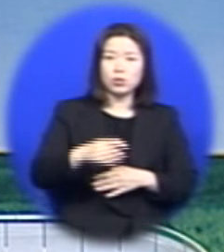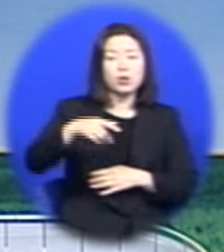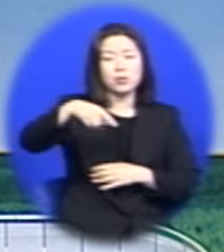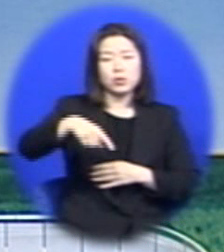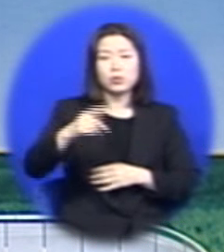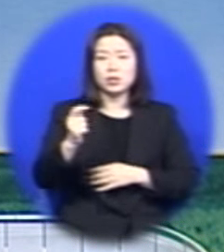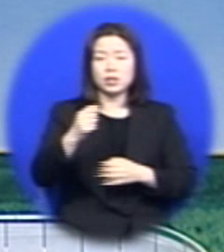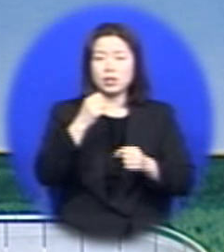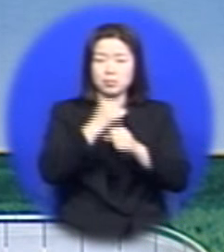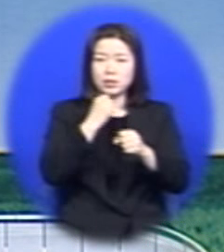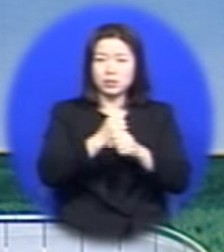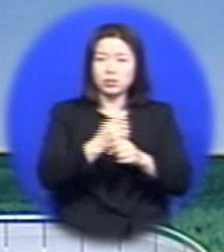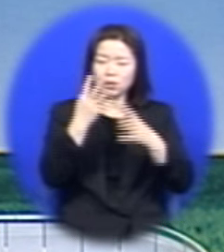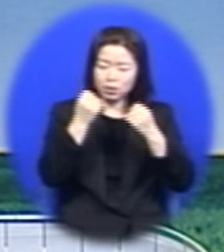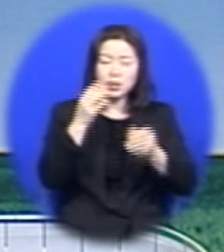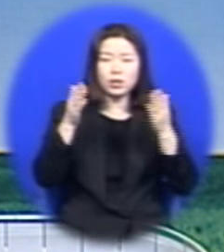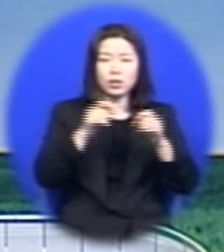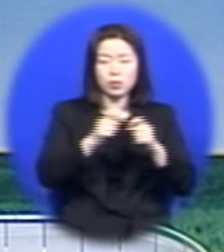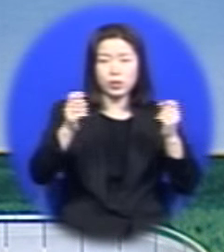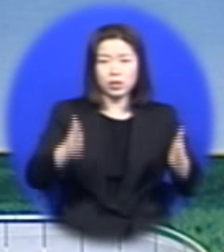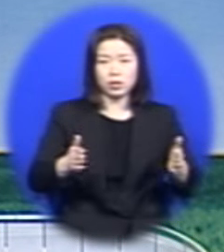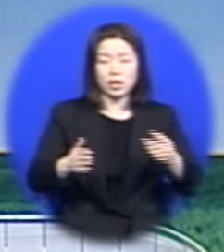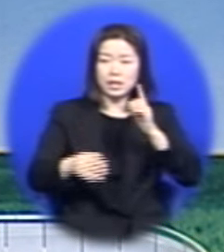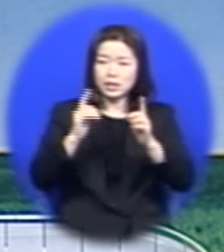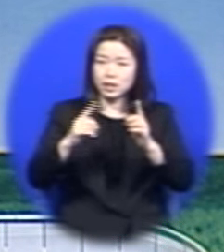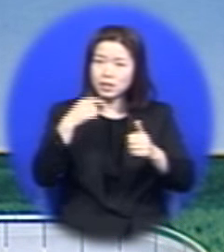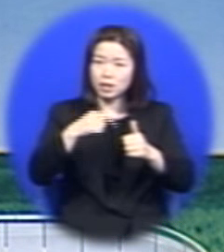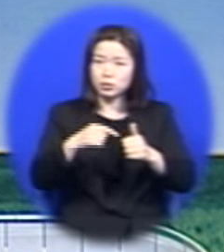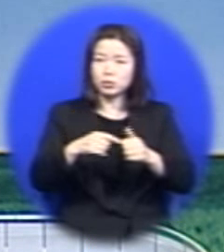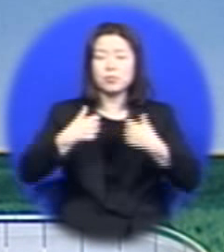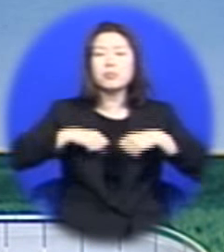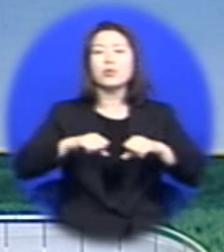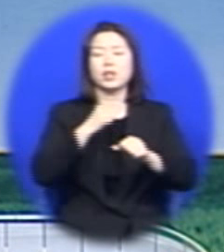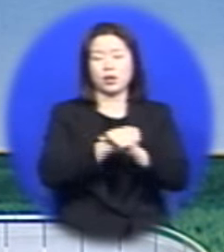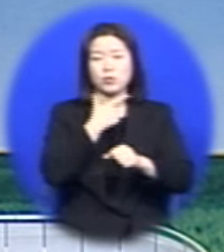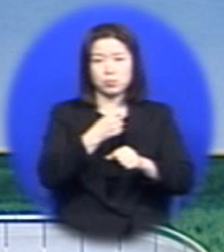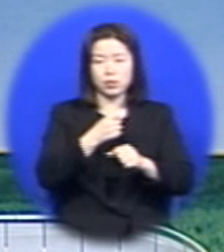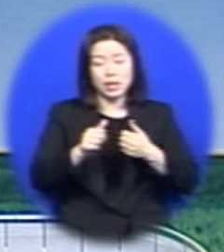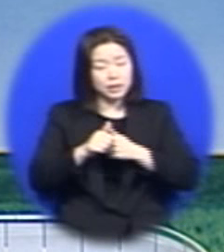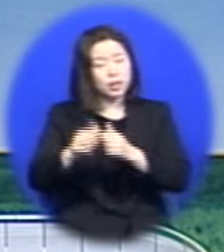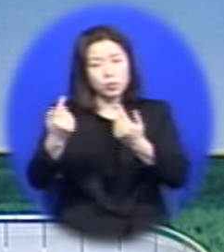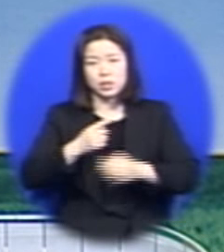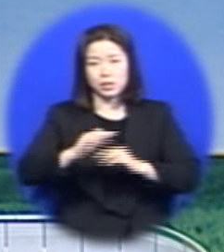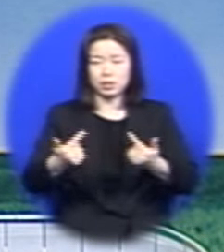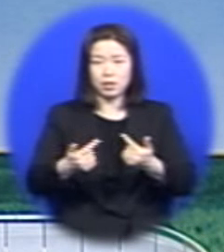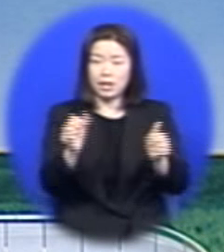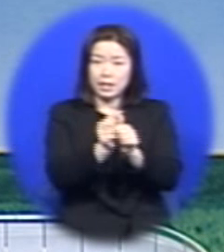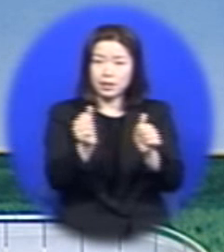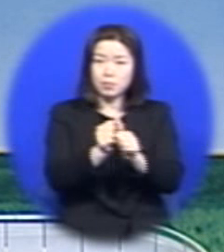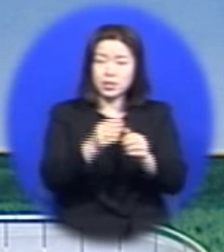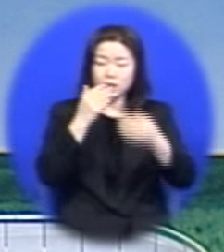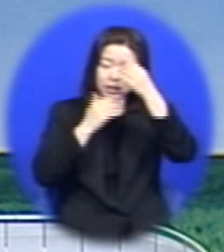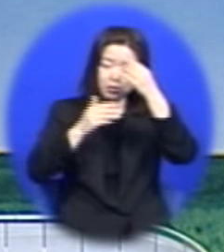걸렸는지 모릅니다. 1:1 양육은 포기하려고 했어요. 너무 힘들어서 안 따라오니까. 남자 성도들을 구역장으로